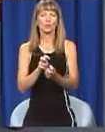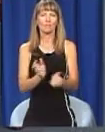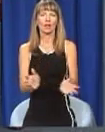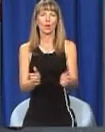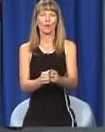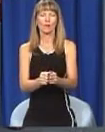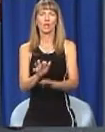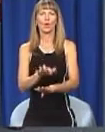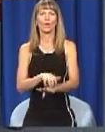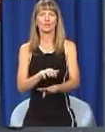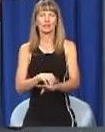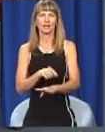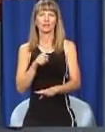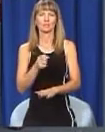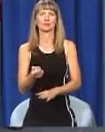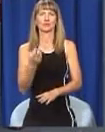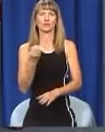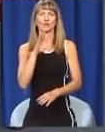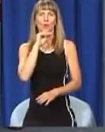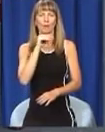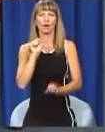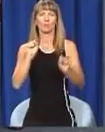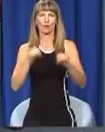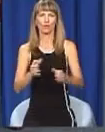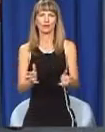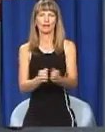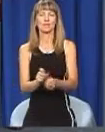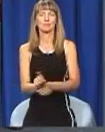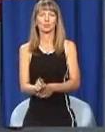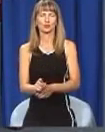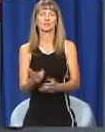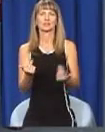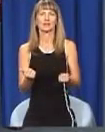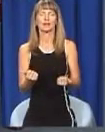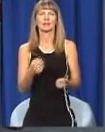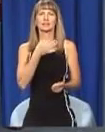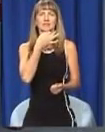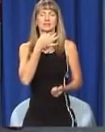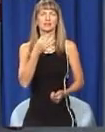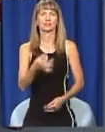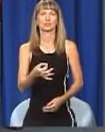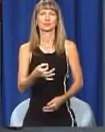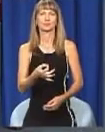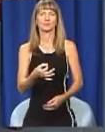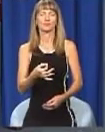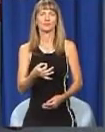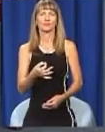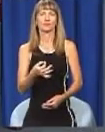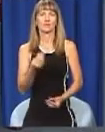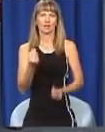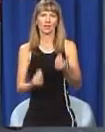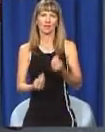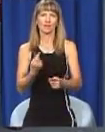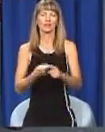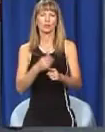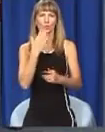ловлять коти. А тут, виявляється, ще й собаки можуть це зробити, так? Так. А ось скажи, а грайлива ця собачка чи